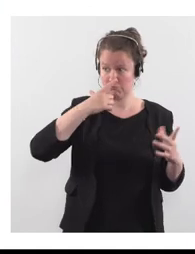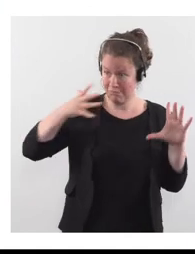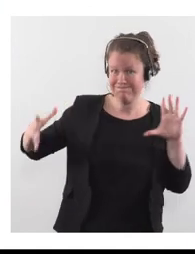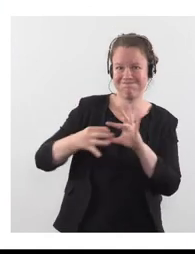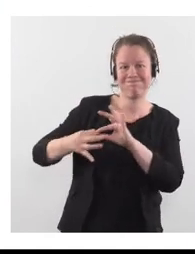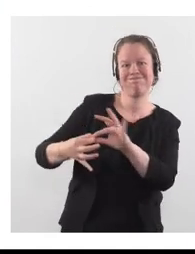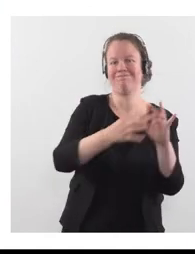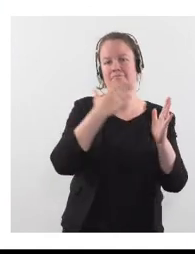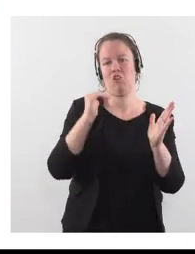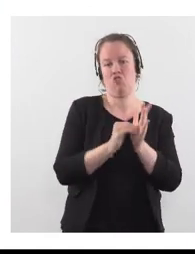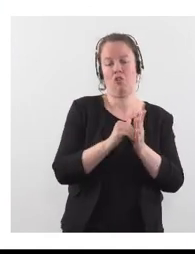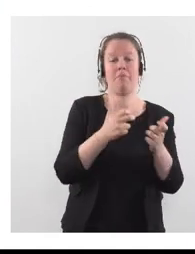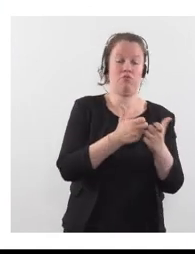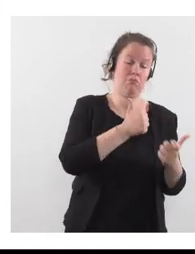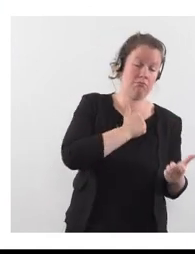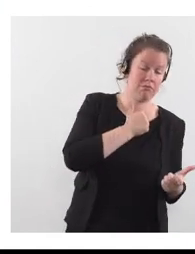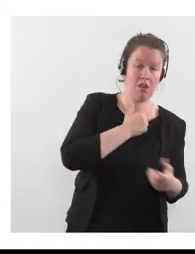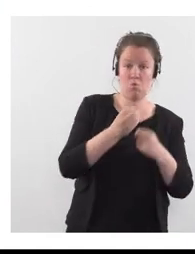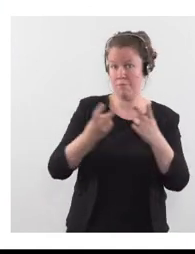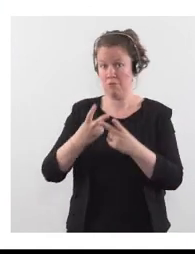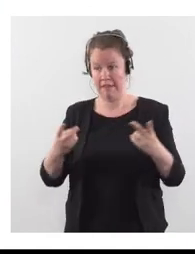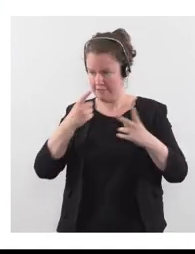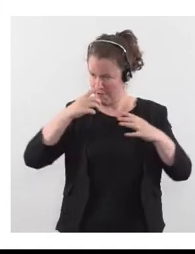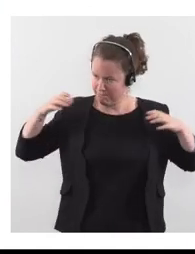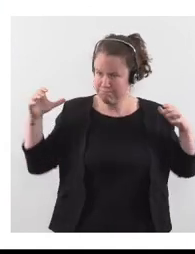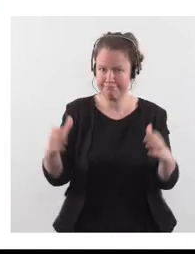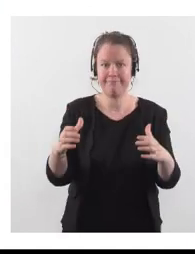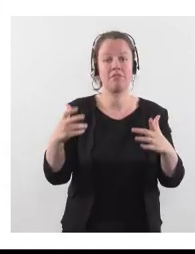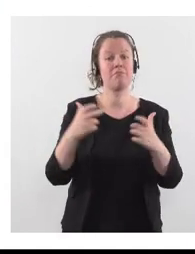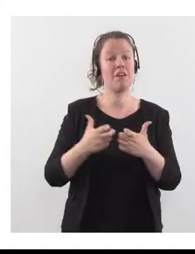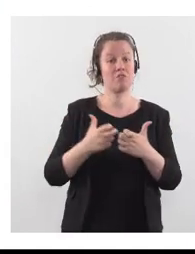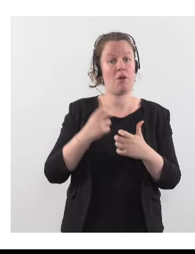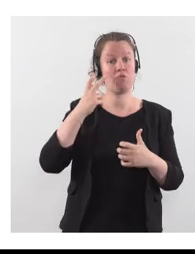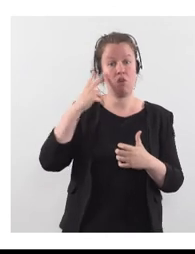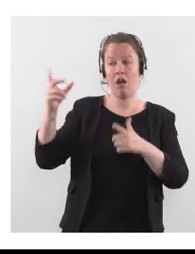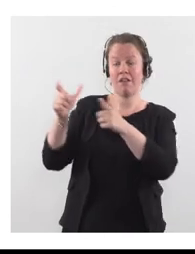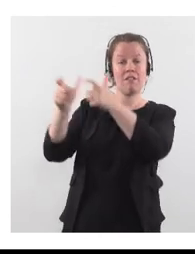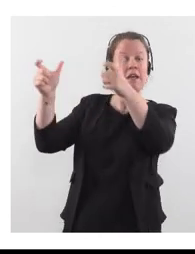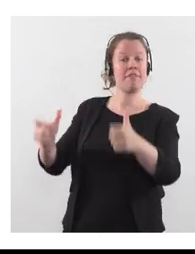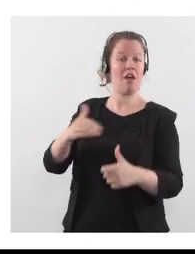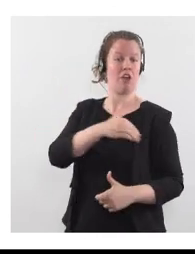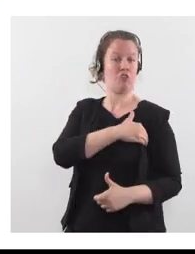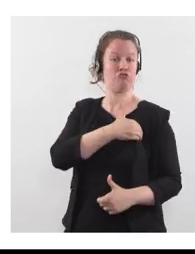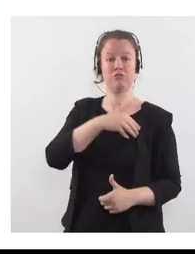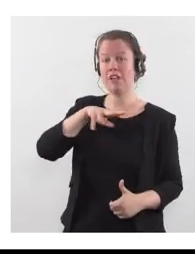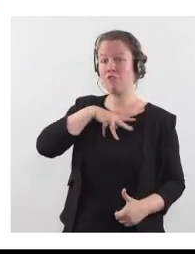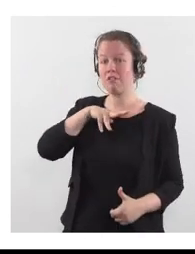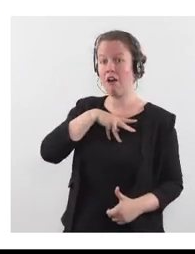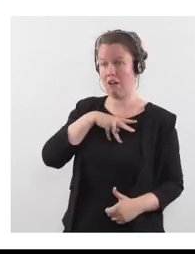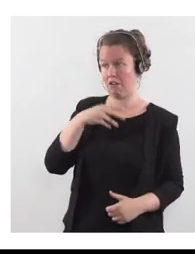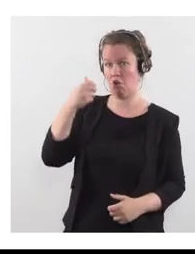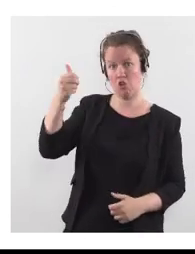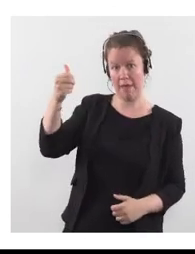public-privé. Je pense à cet égard, à, dans une série de grands cabinets d'avocats, justement pour avoir leur